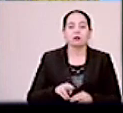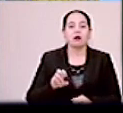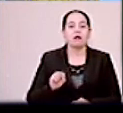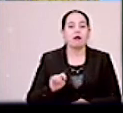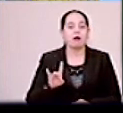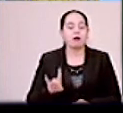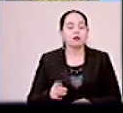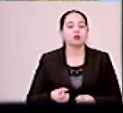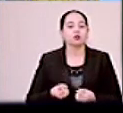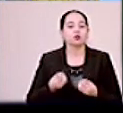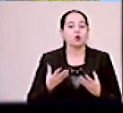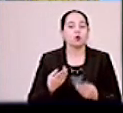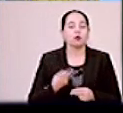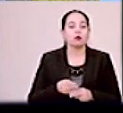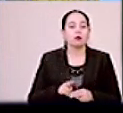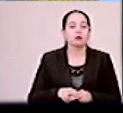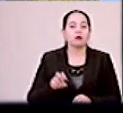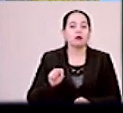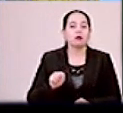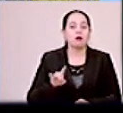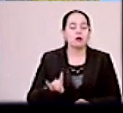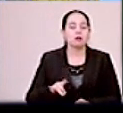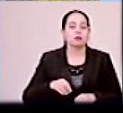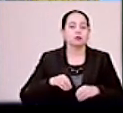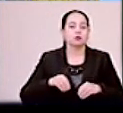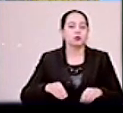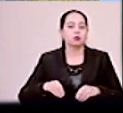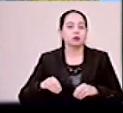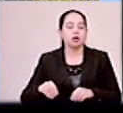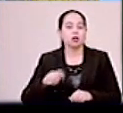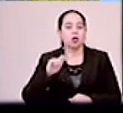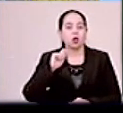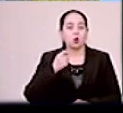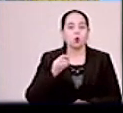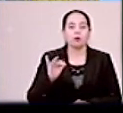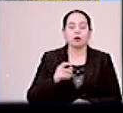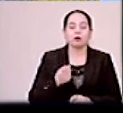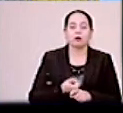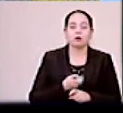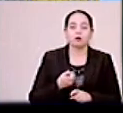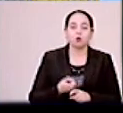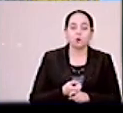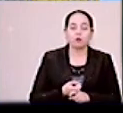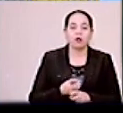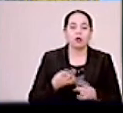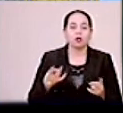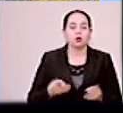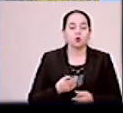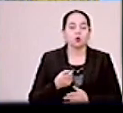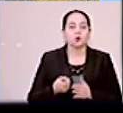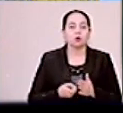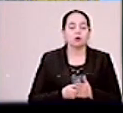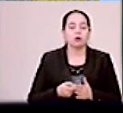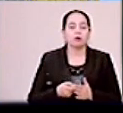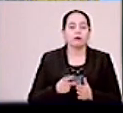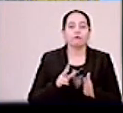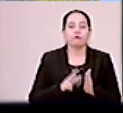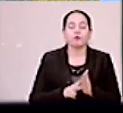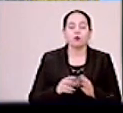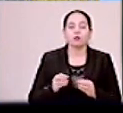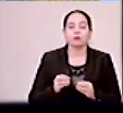арах. Сколько же ар засеяно луком и картофелем? Значит, нужно узнать